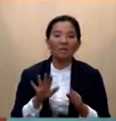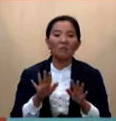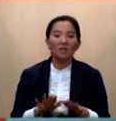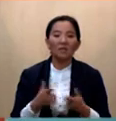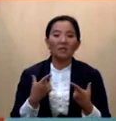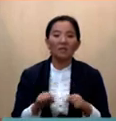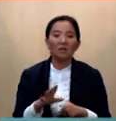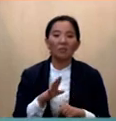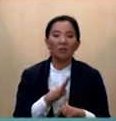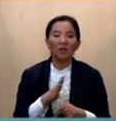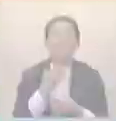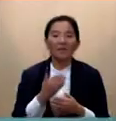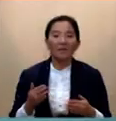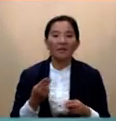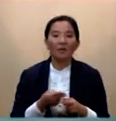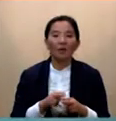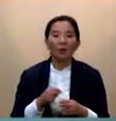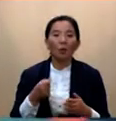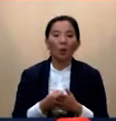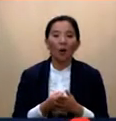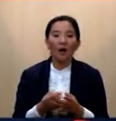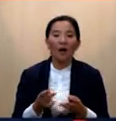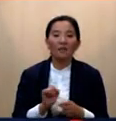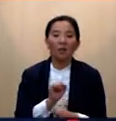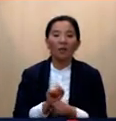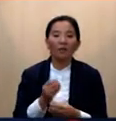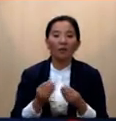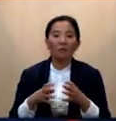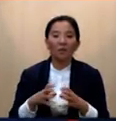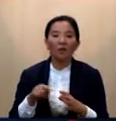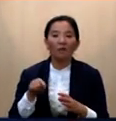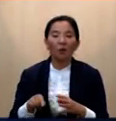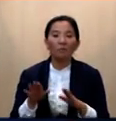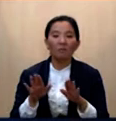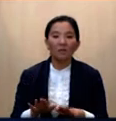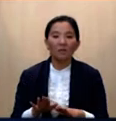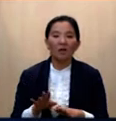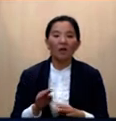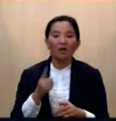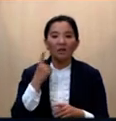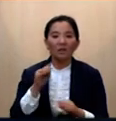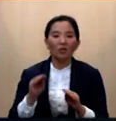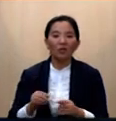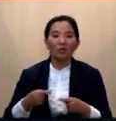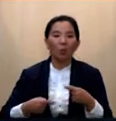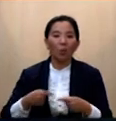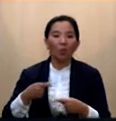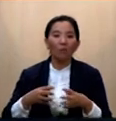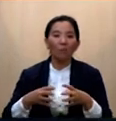где было до остановки игры мяч, в том месте назначается